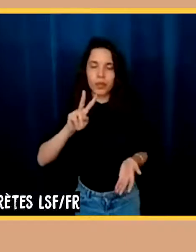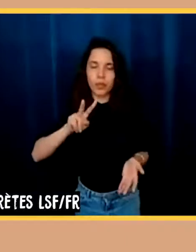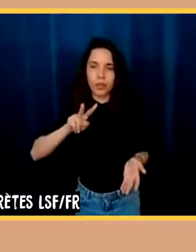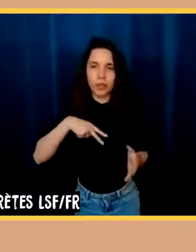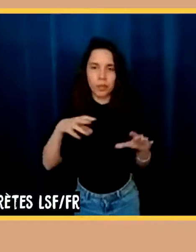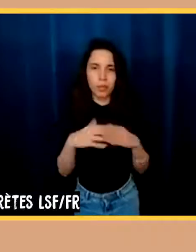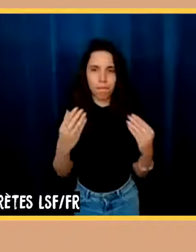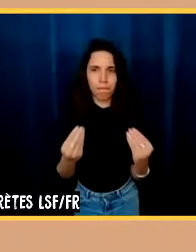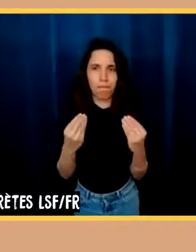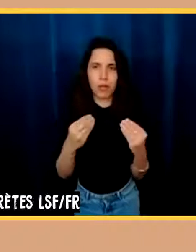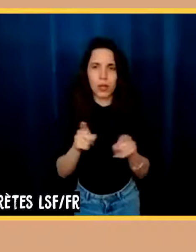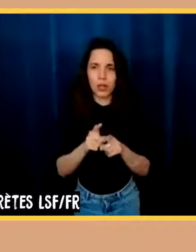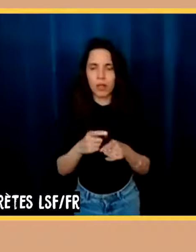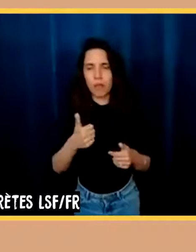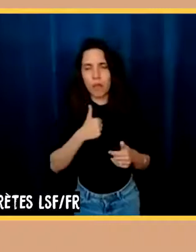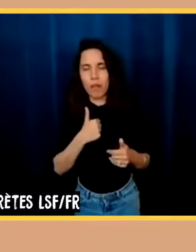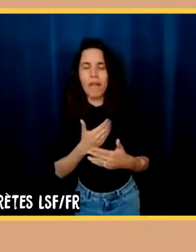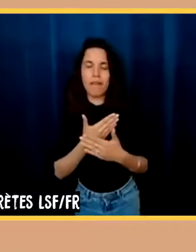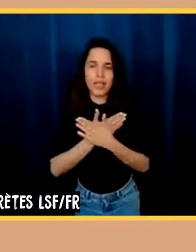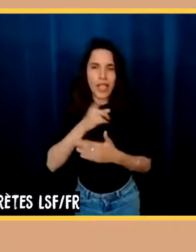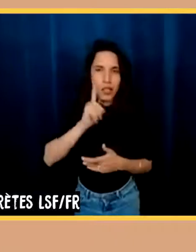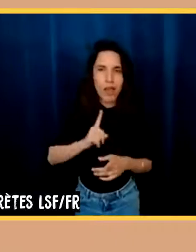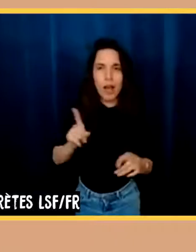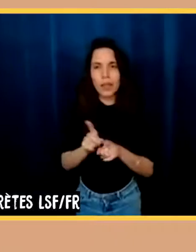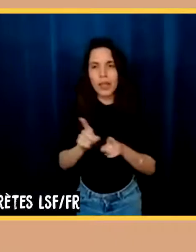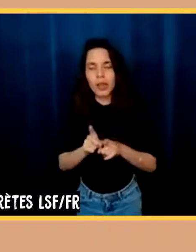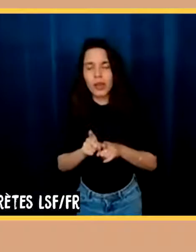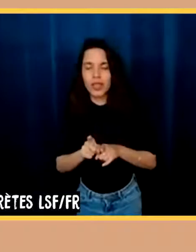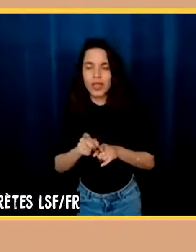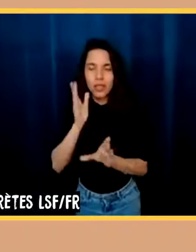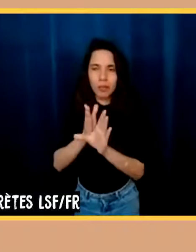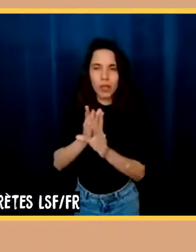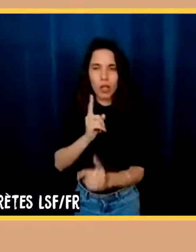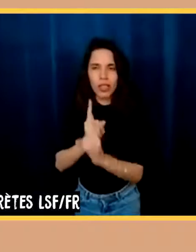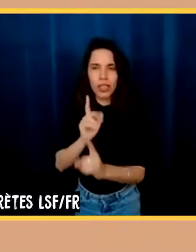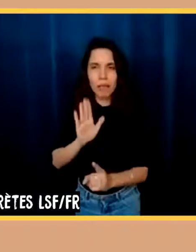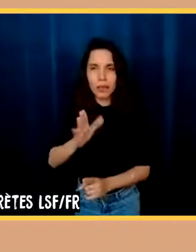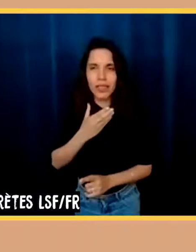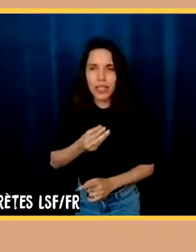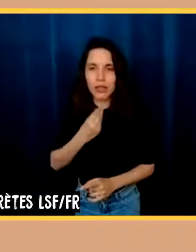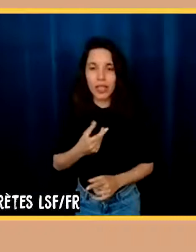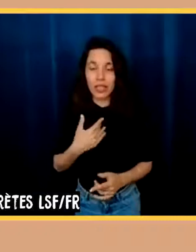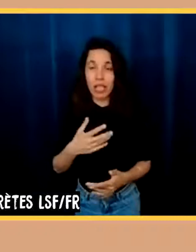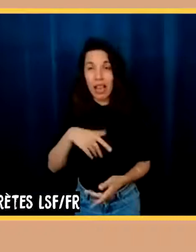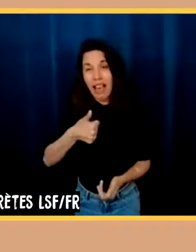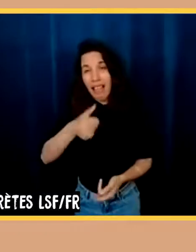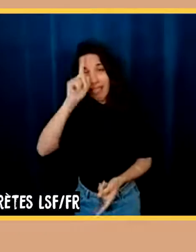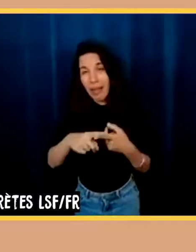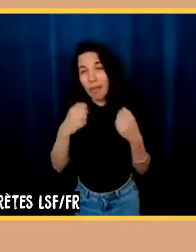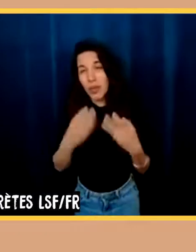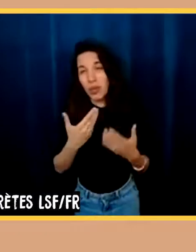de mon exercice en tant que sage-femme et sexologue clinicienne, c'est un des motifs de consultation qui revient le plus. Donc vraiment, quand les gens prennent